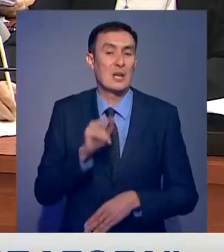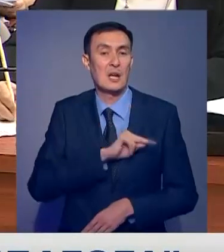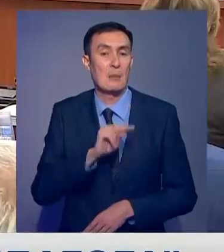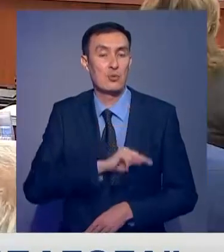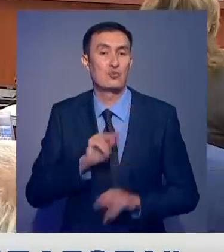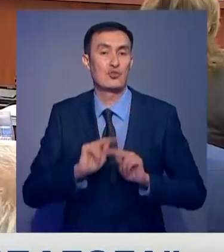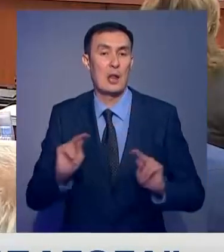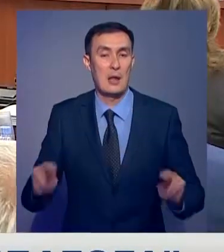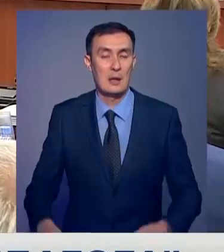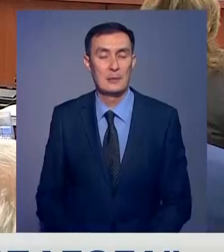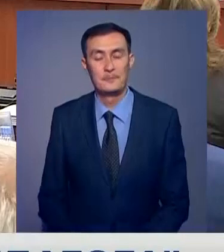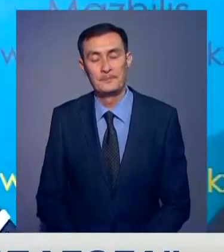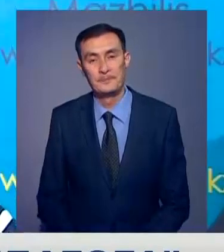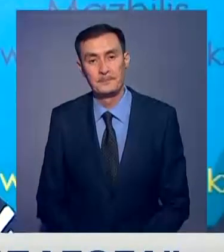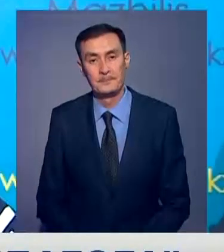деятельности учителей.